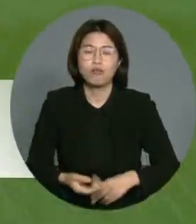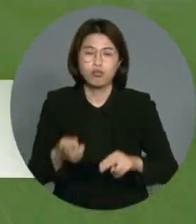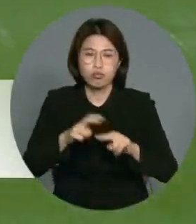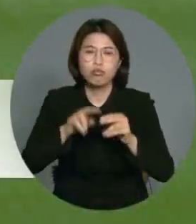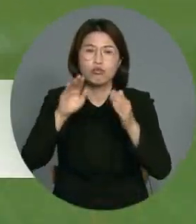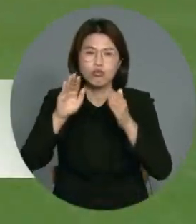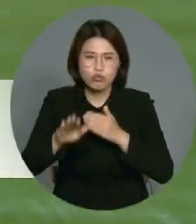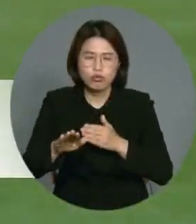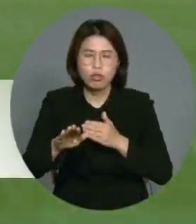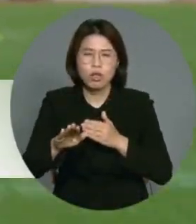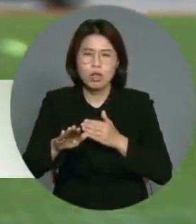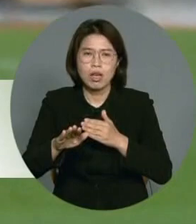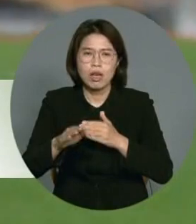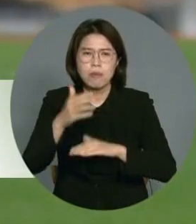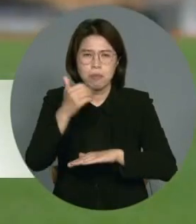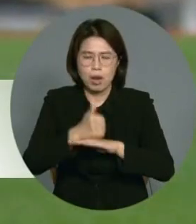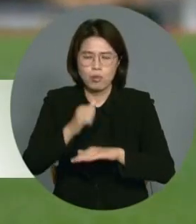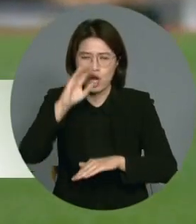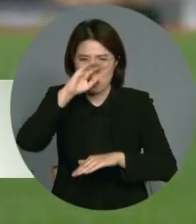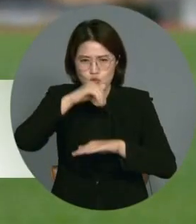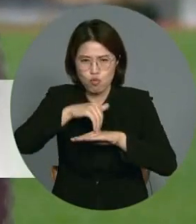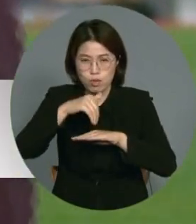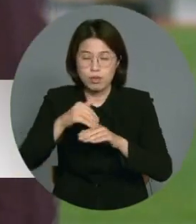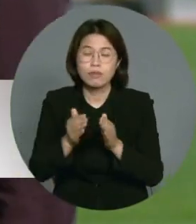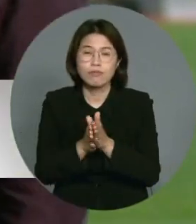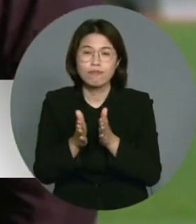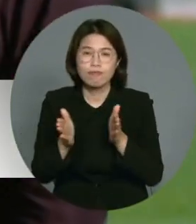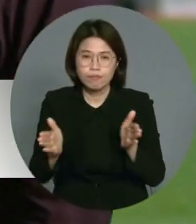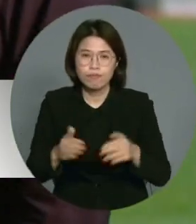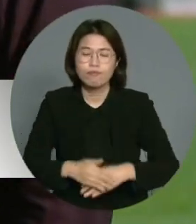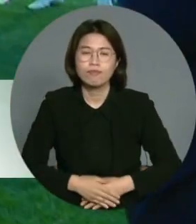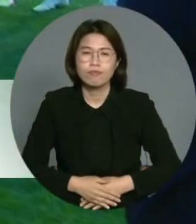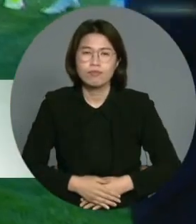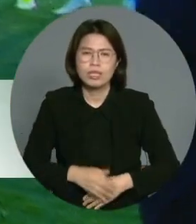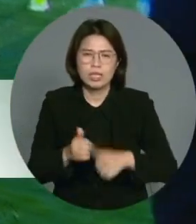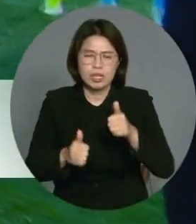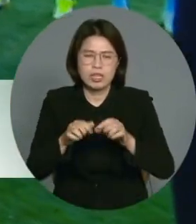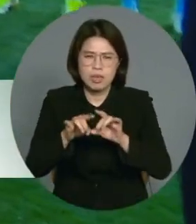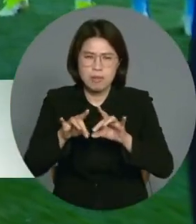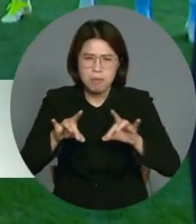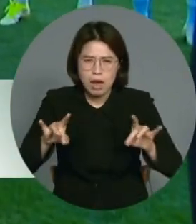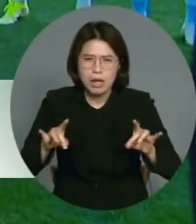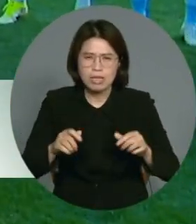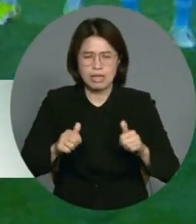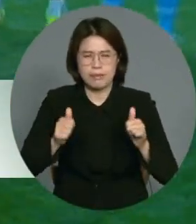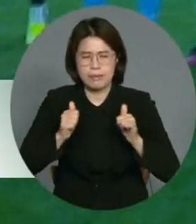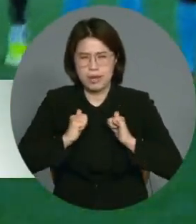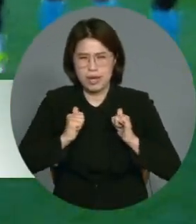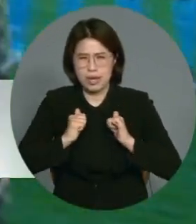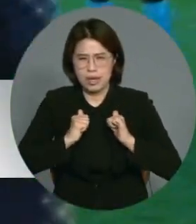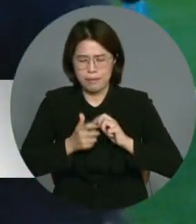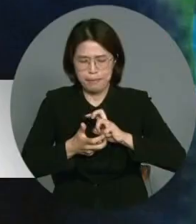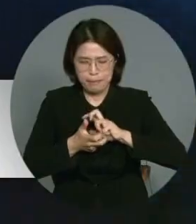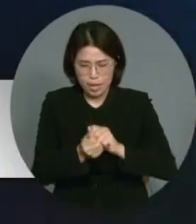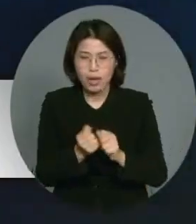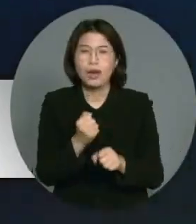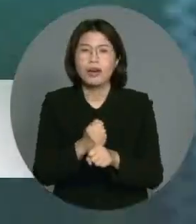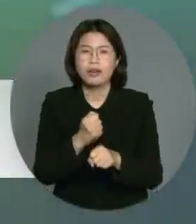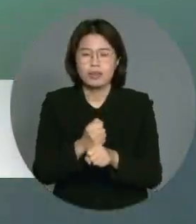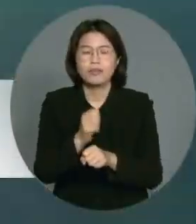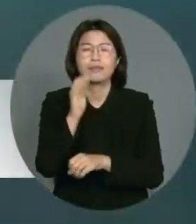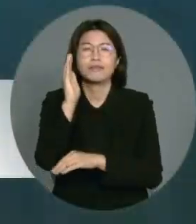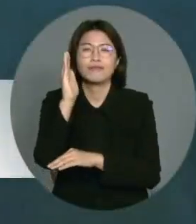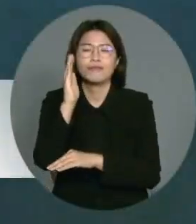동시에 본격적인 마무리 훈련에 돌입했는데요. 매 경기 죽을 각오로 뛰어보겠다는 포부를